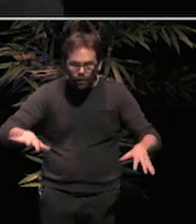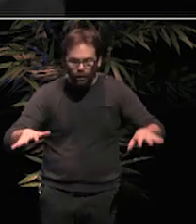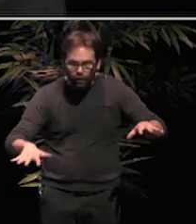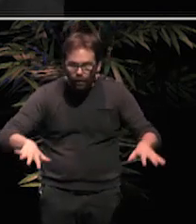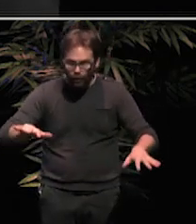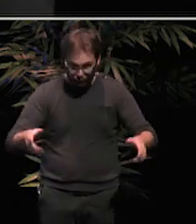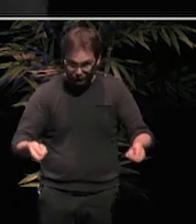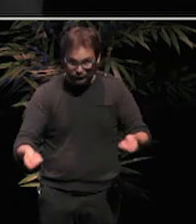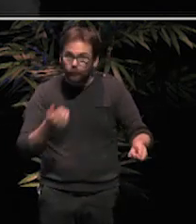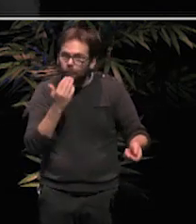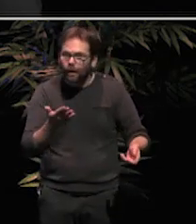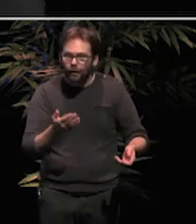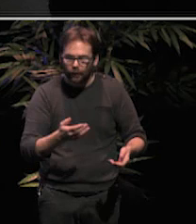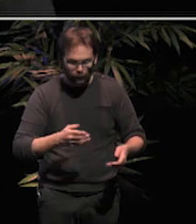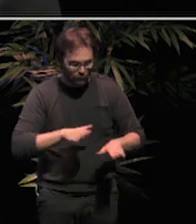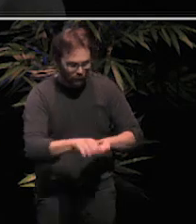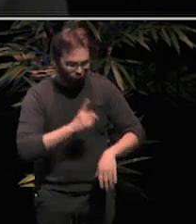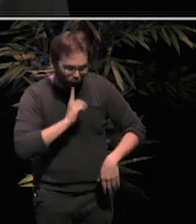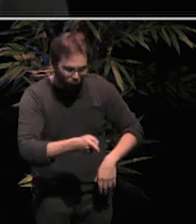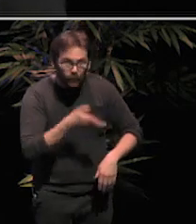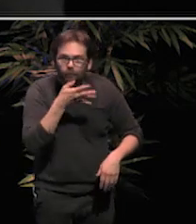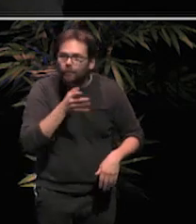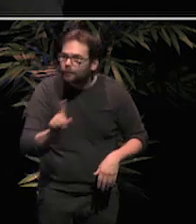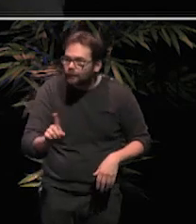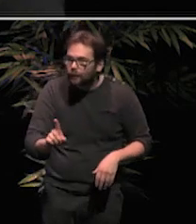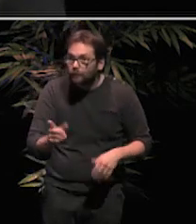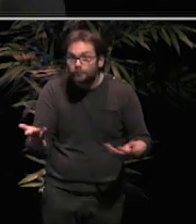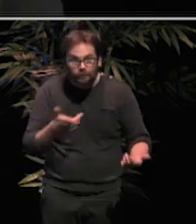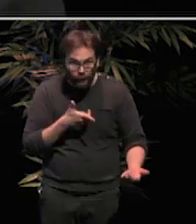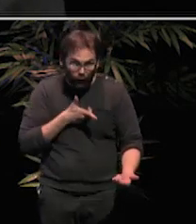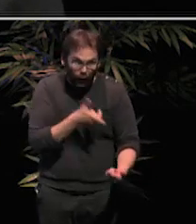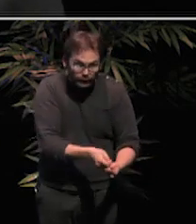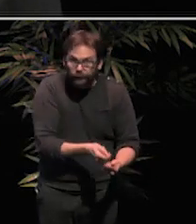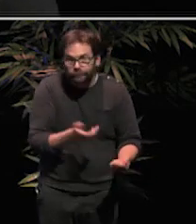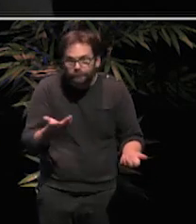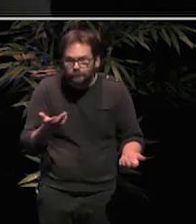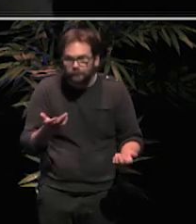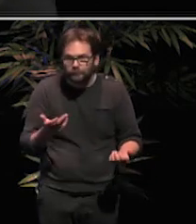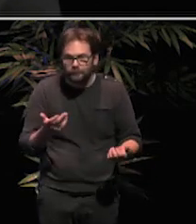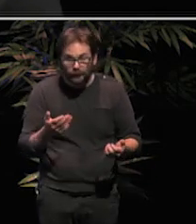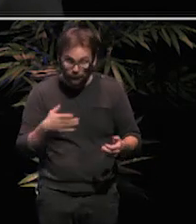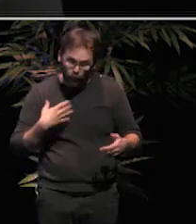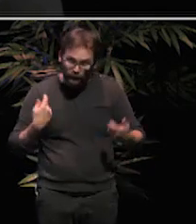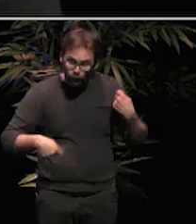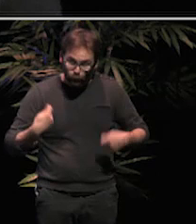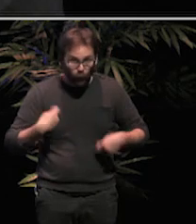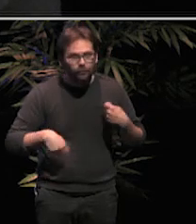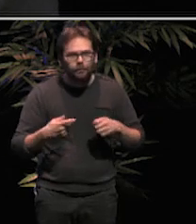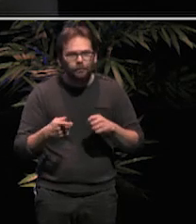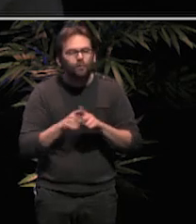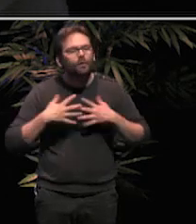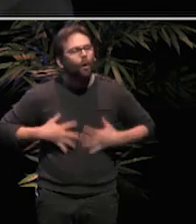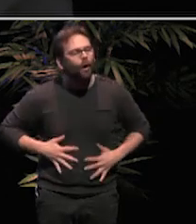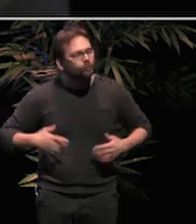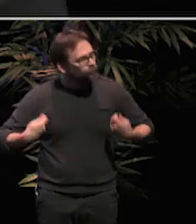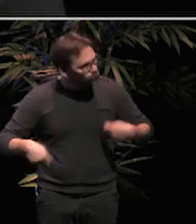qu'on ne maîtrise pas, on n'a pas de prise sur lui. Donc il faut s'adapter et se dire être souple. Donc c'est être souple aussi physiquement, mais